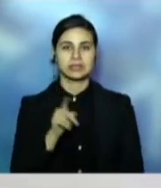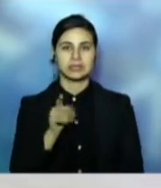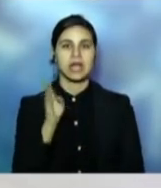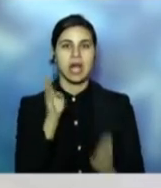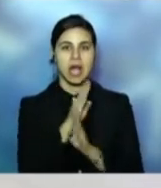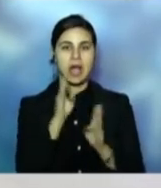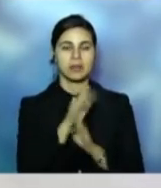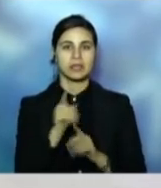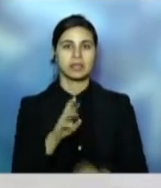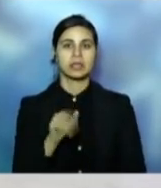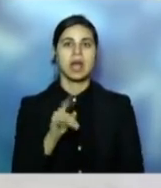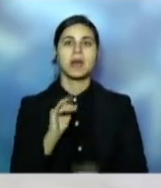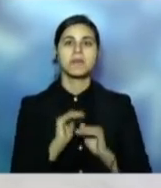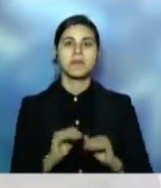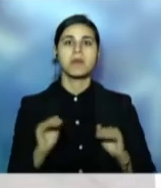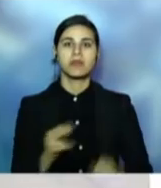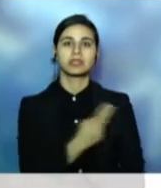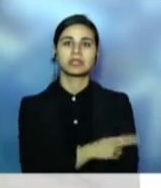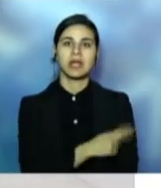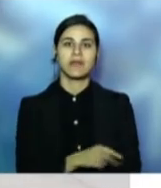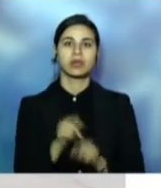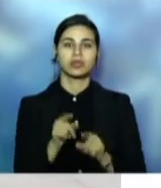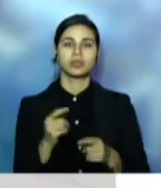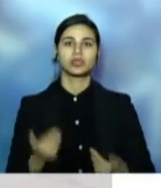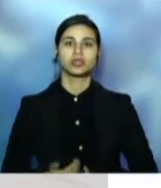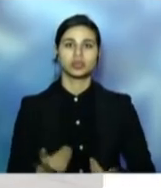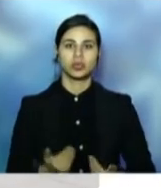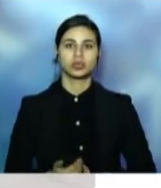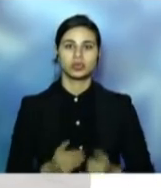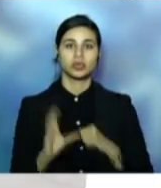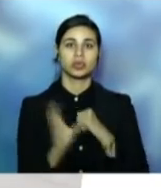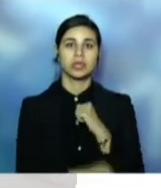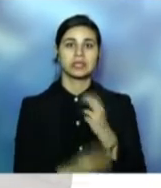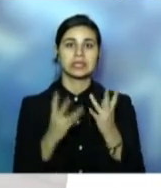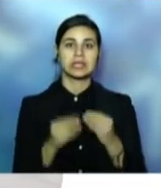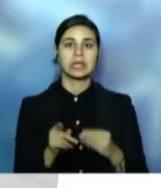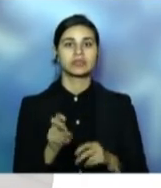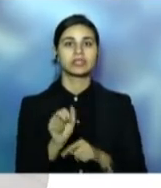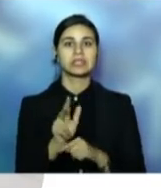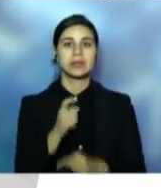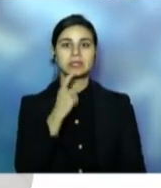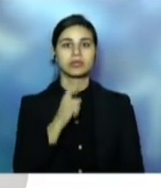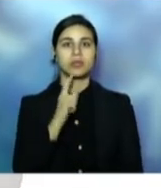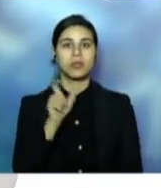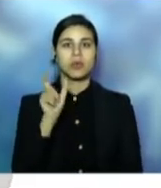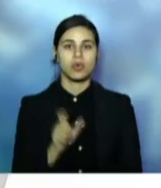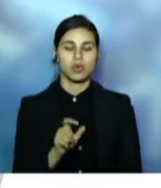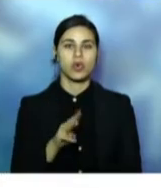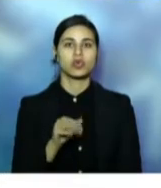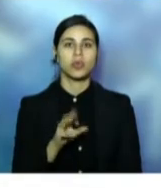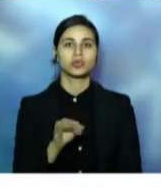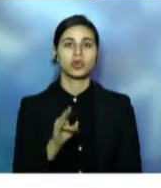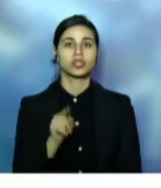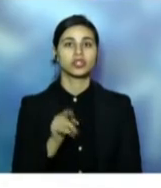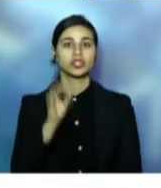და ტორონტოს ბავშვთა ჰოსპიტალში სიცოცხლის უკანასკნელ დღეებს ითვლის 13 წლის მოზარდი ლეონარდ ტომსონი.